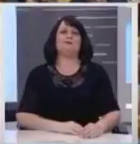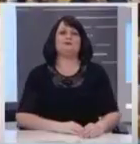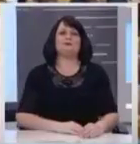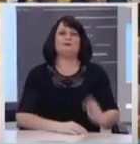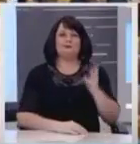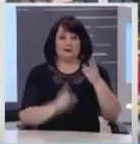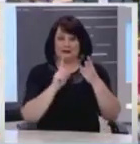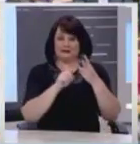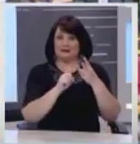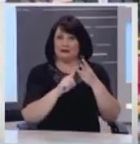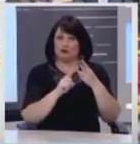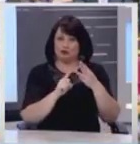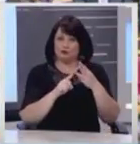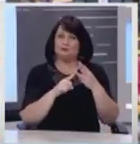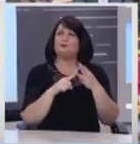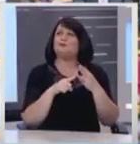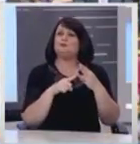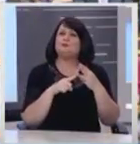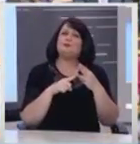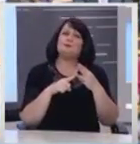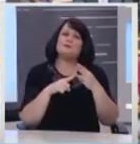Τρίτο σημείο,